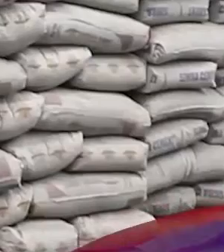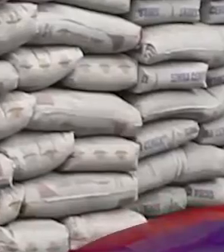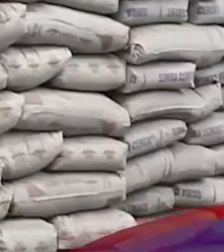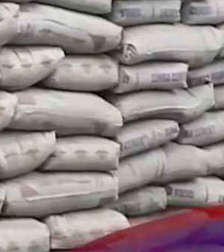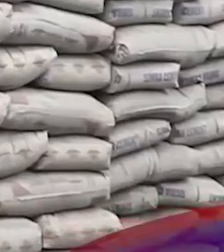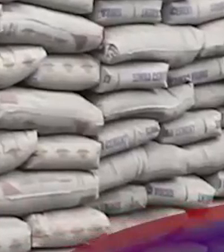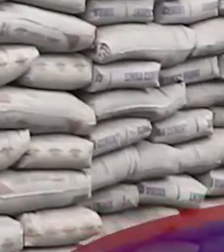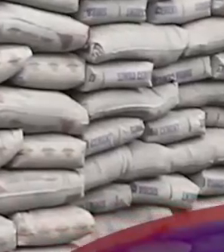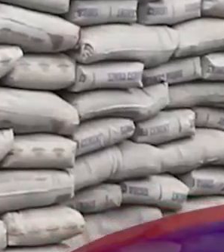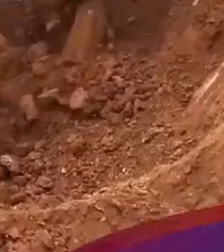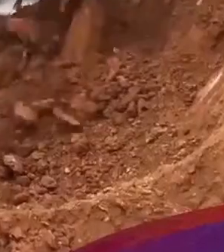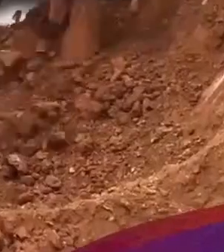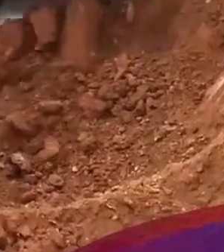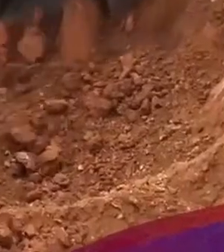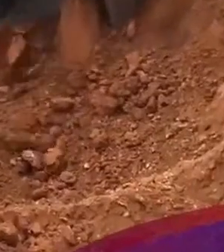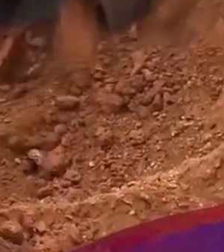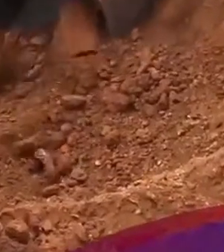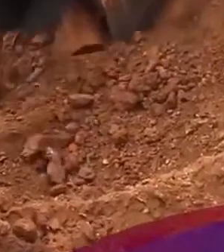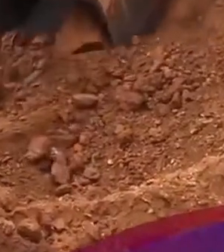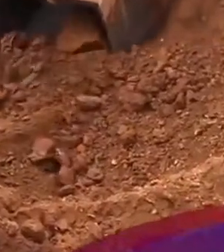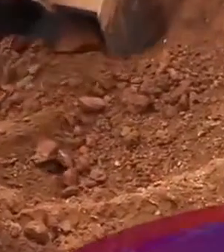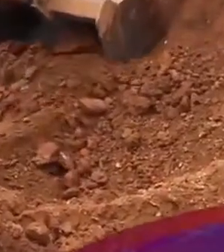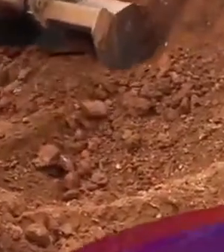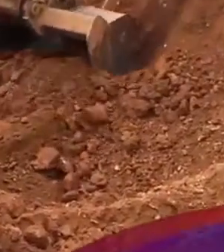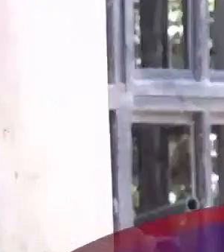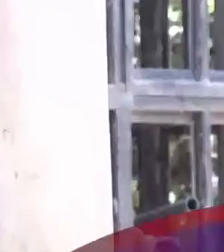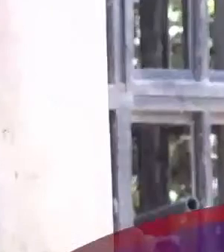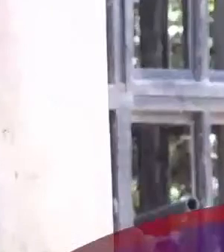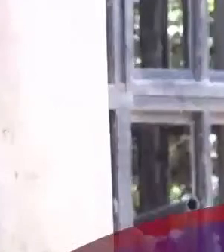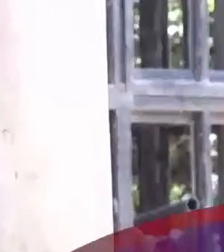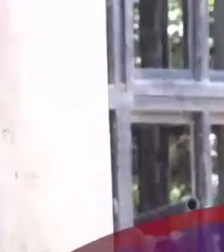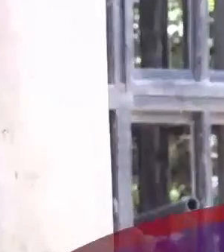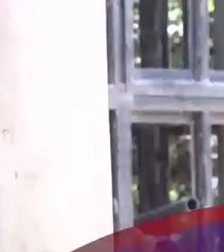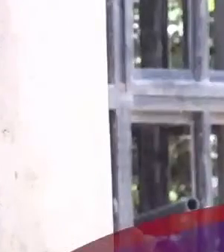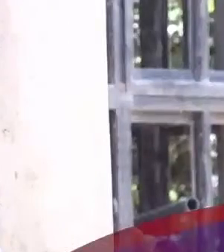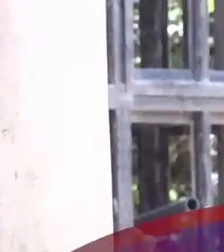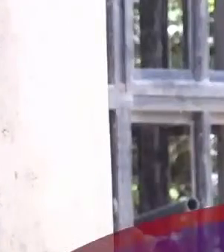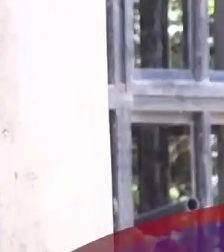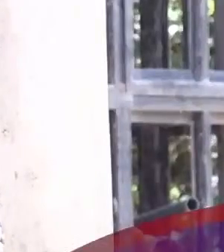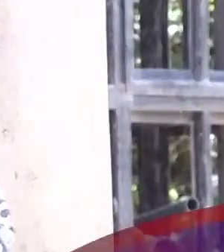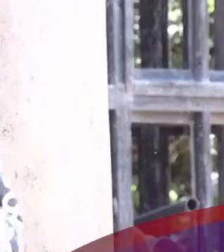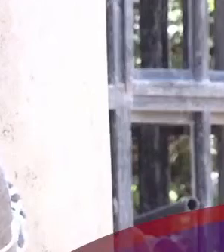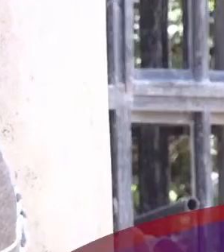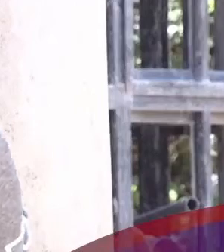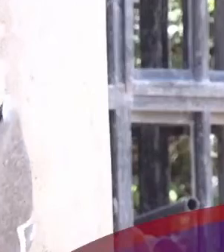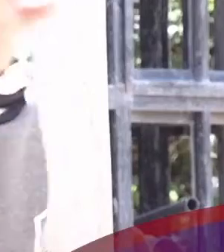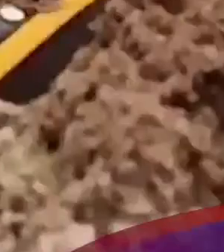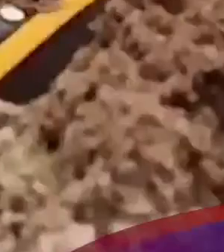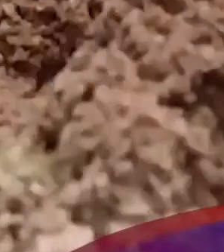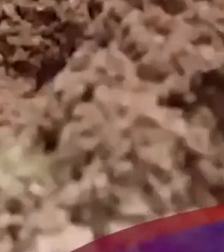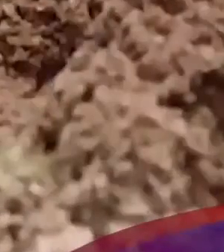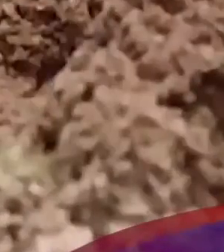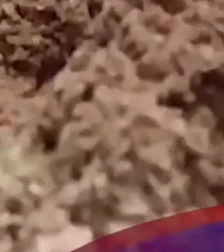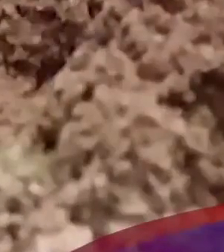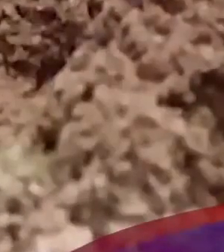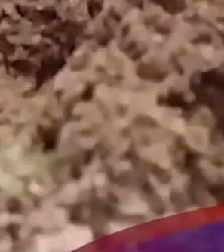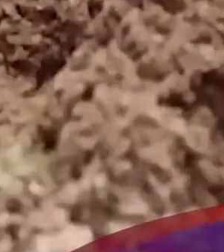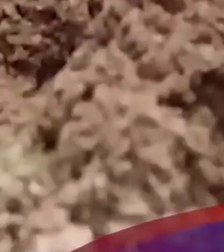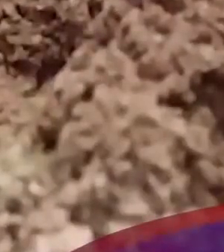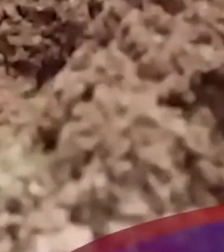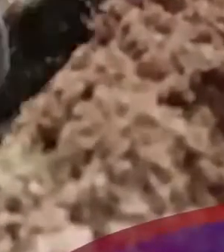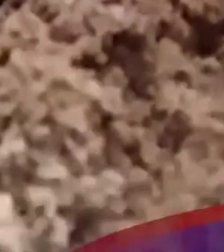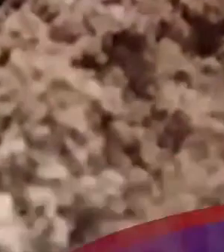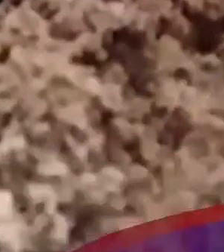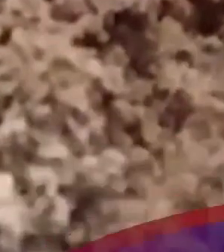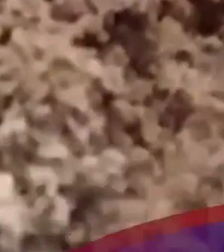to tell you I can be able to supply. And groundbreaking. So we clear the area and we set out the place